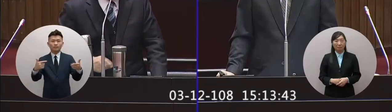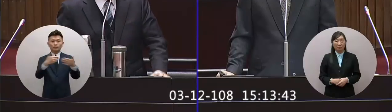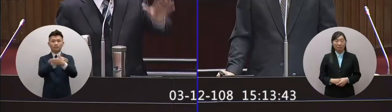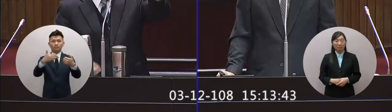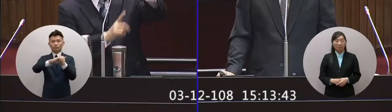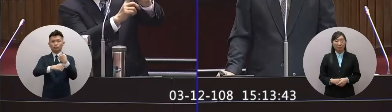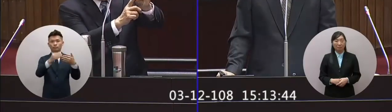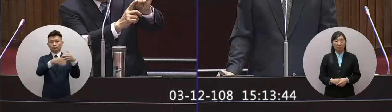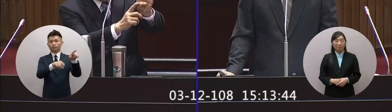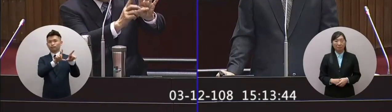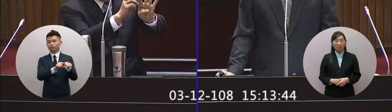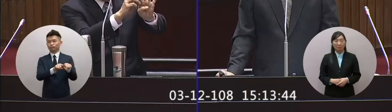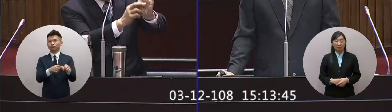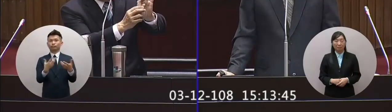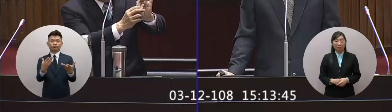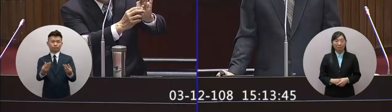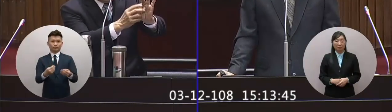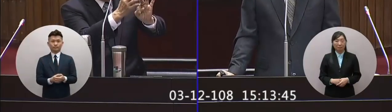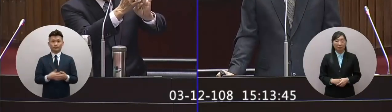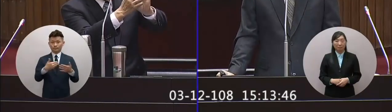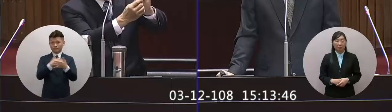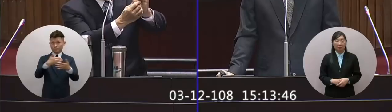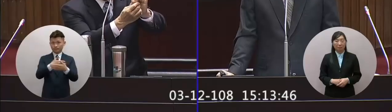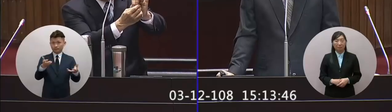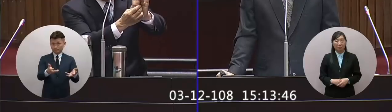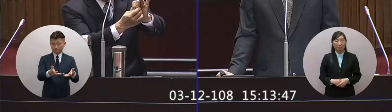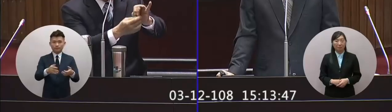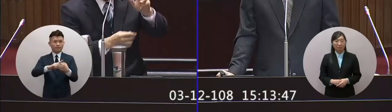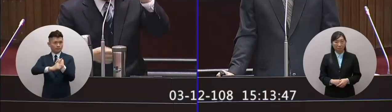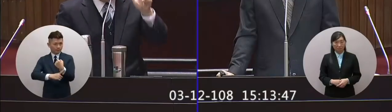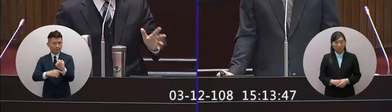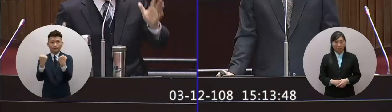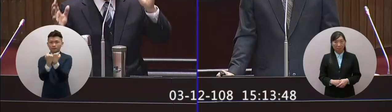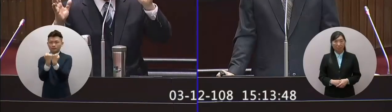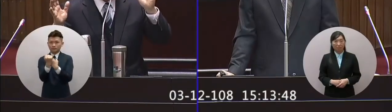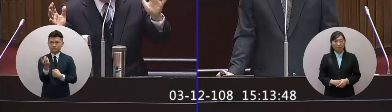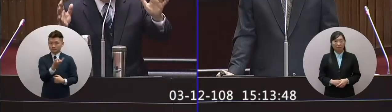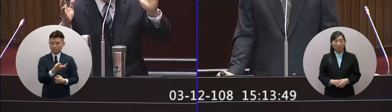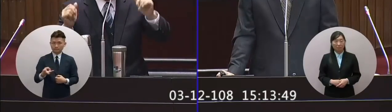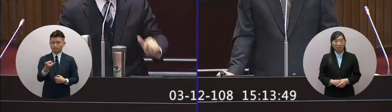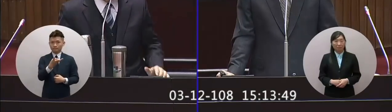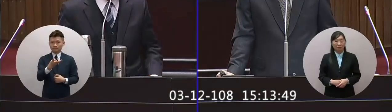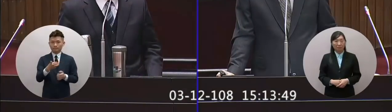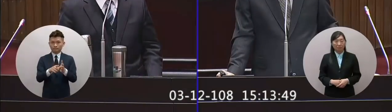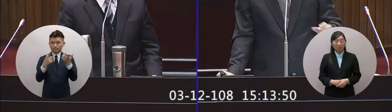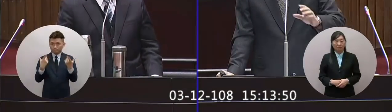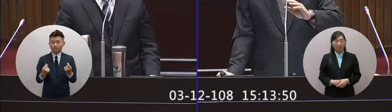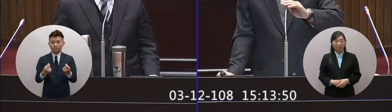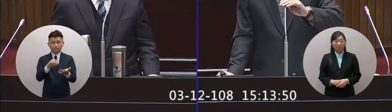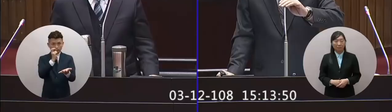通法令、交通工程、交通法令、交通道德都必须同步加